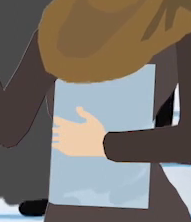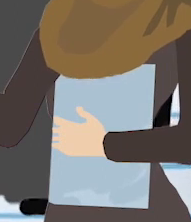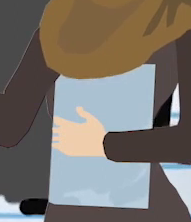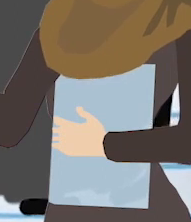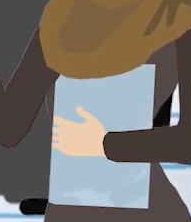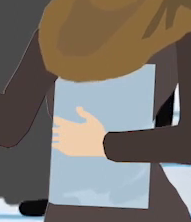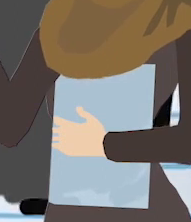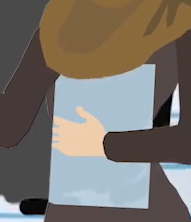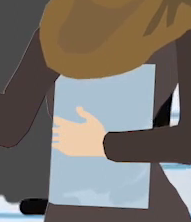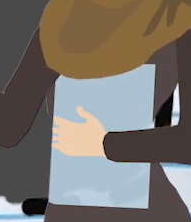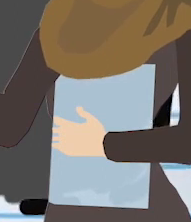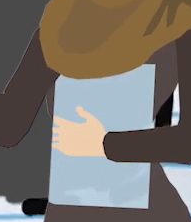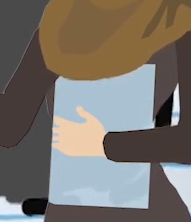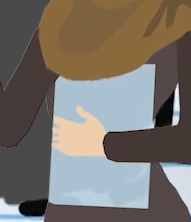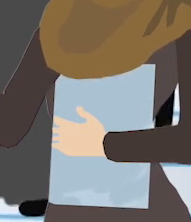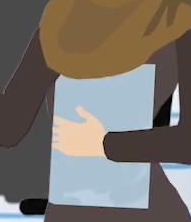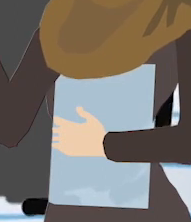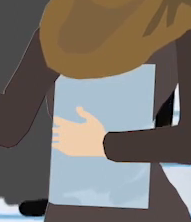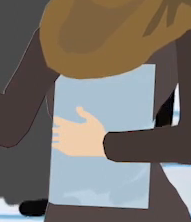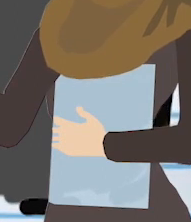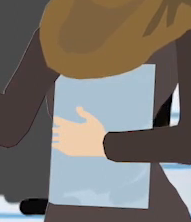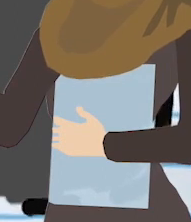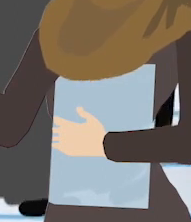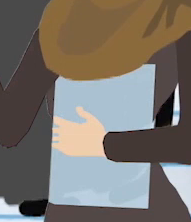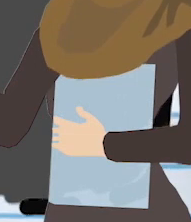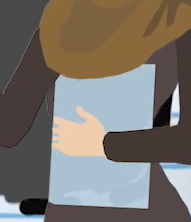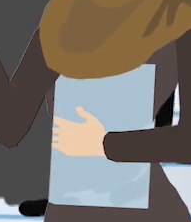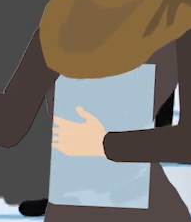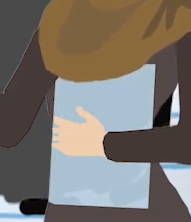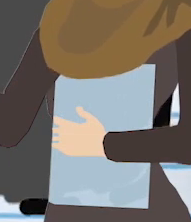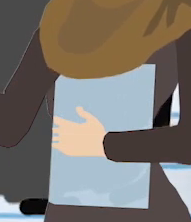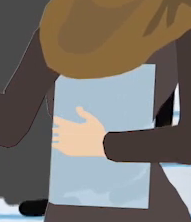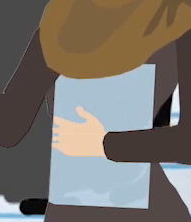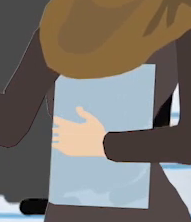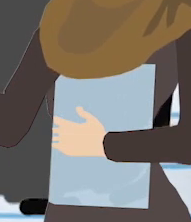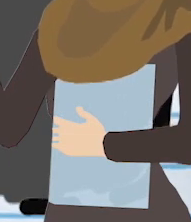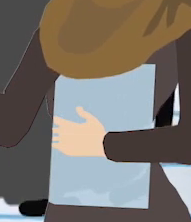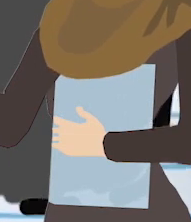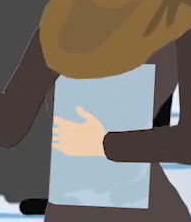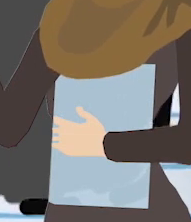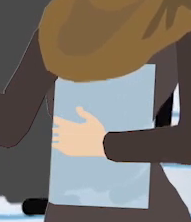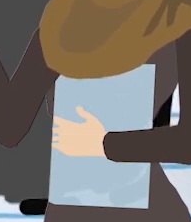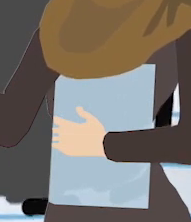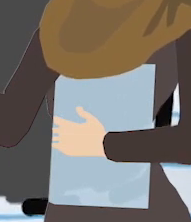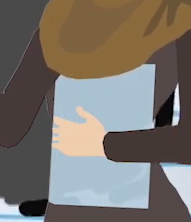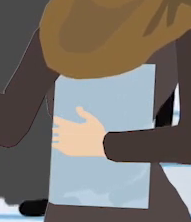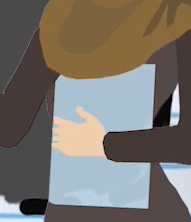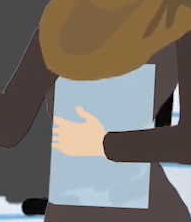14 perpuluhan 4 billiam Ringgit pada suku tahun kedua 2021 meningkat 1710